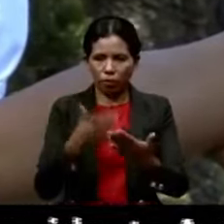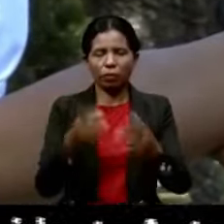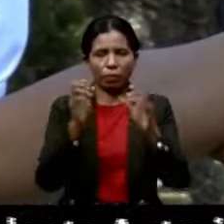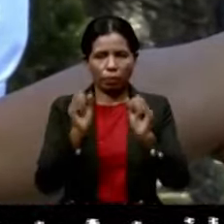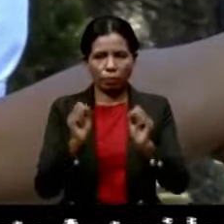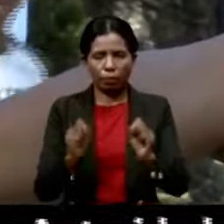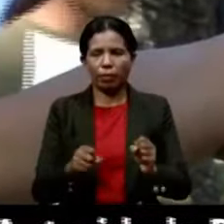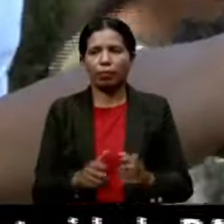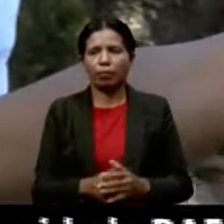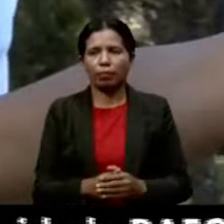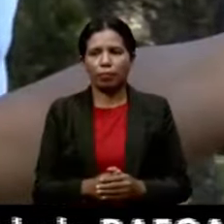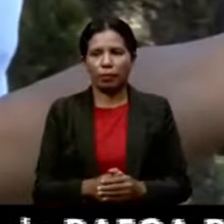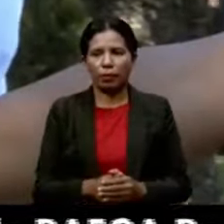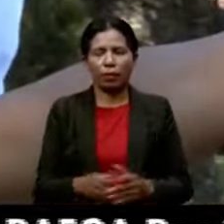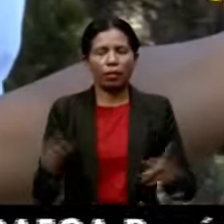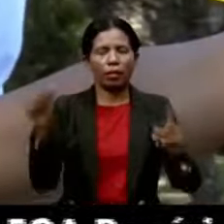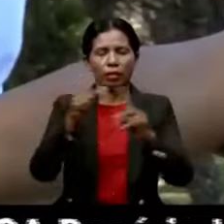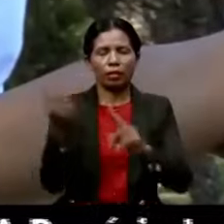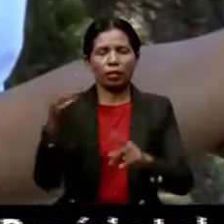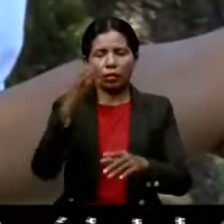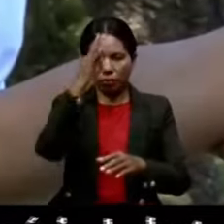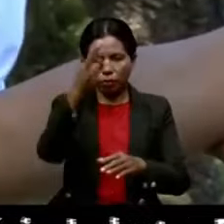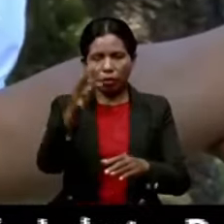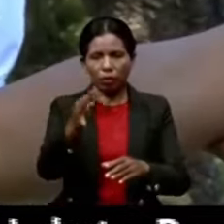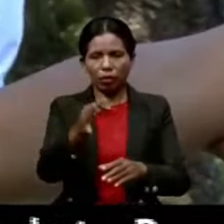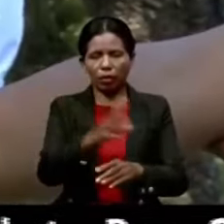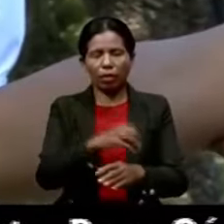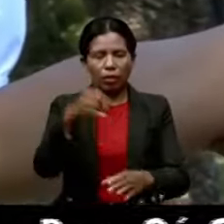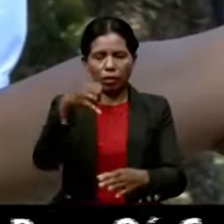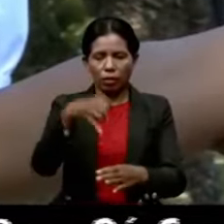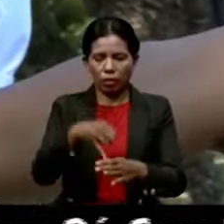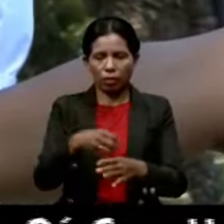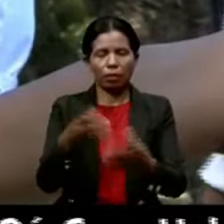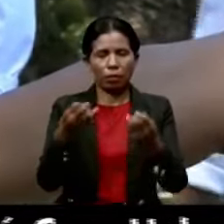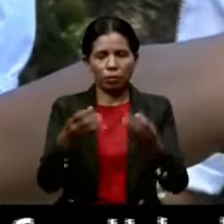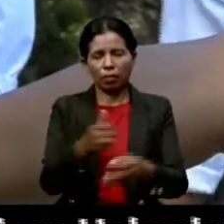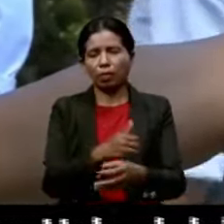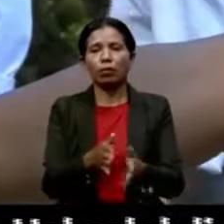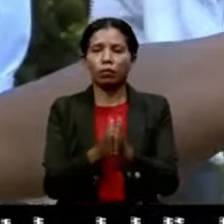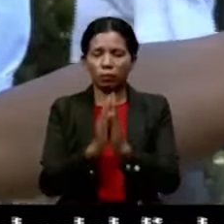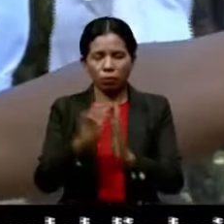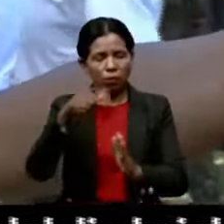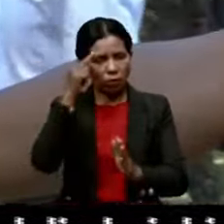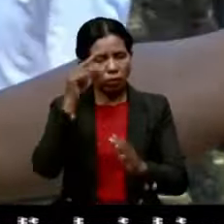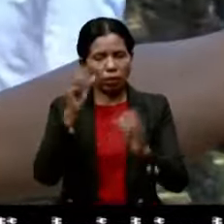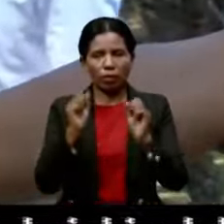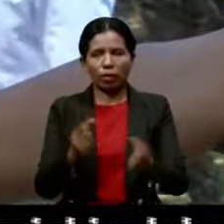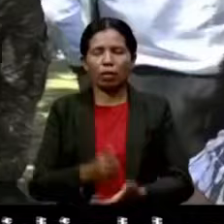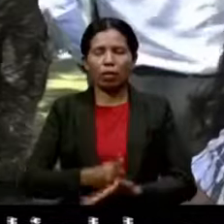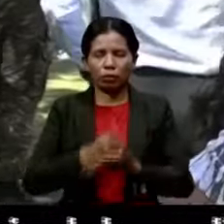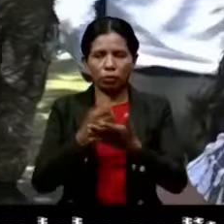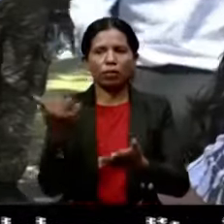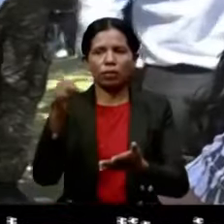bemak latizi ia sini futuro o la inclui ia bat balun husita ne governo atu taumata